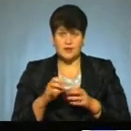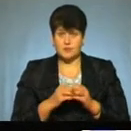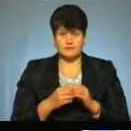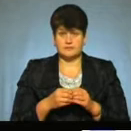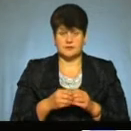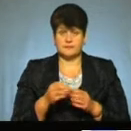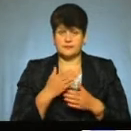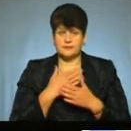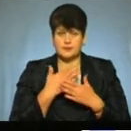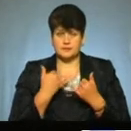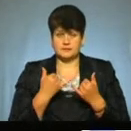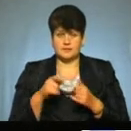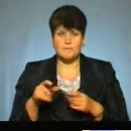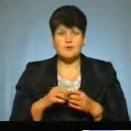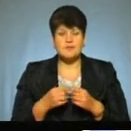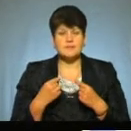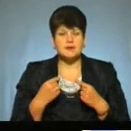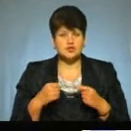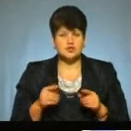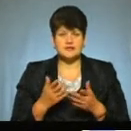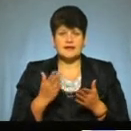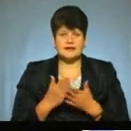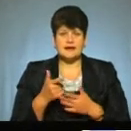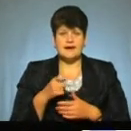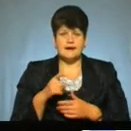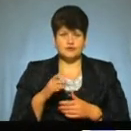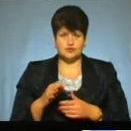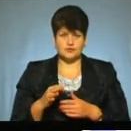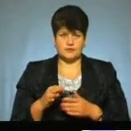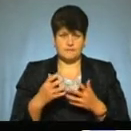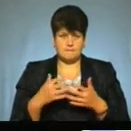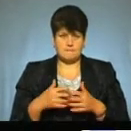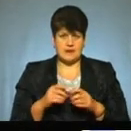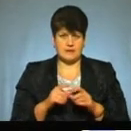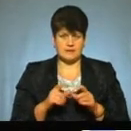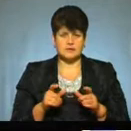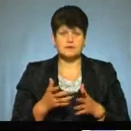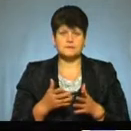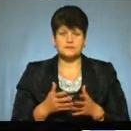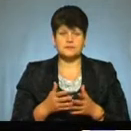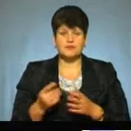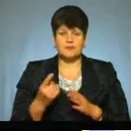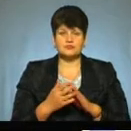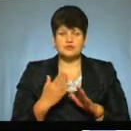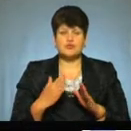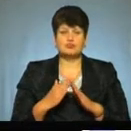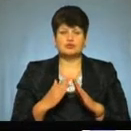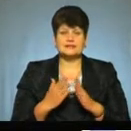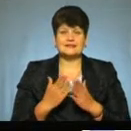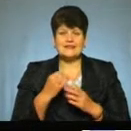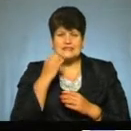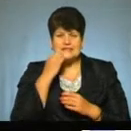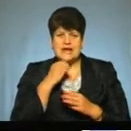значно менше для мешканців. Проблема інша, де стоять газові прилади, і в першу чергу в будинках, де стоїть